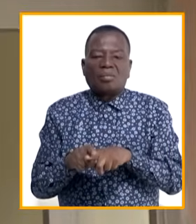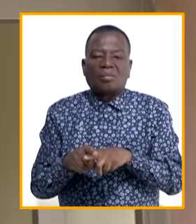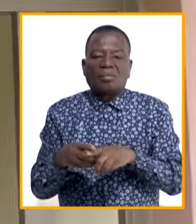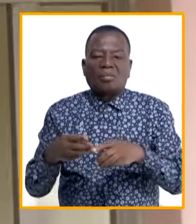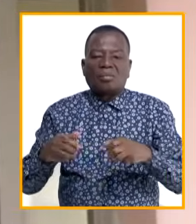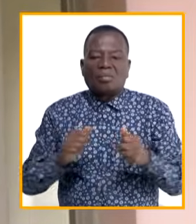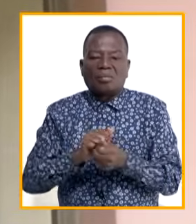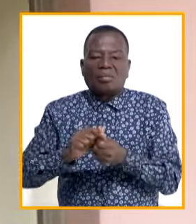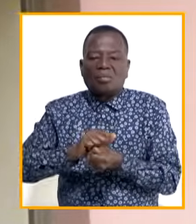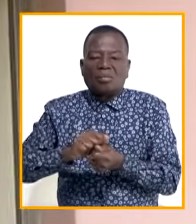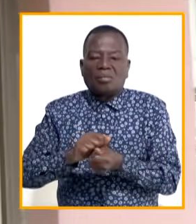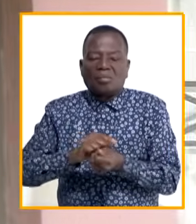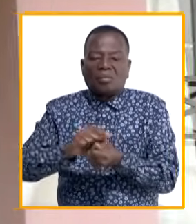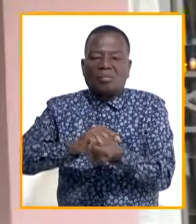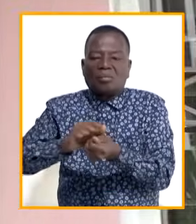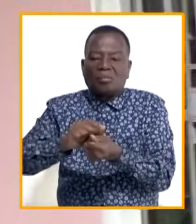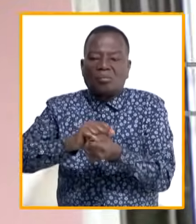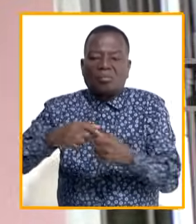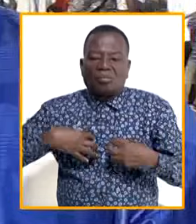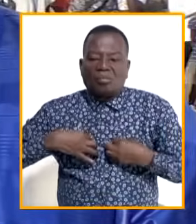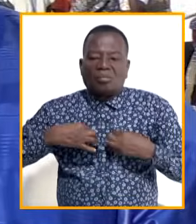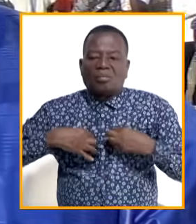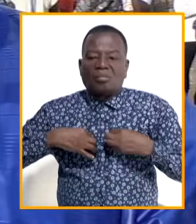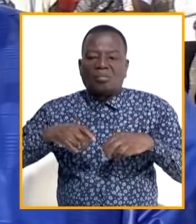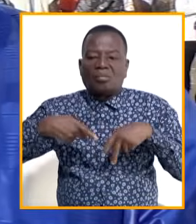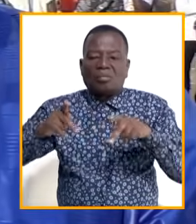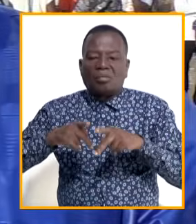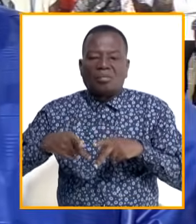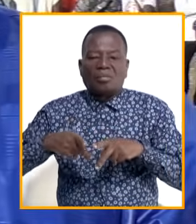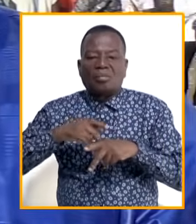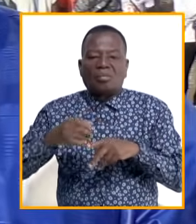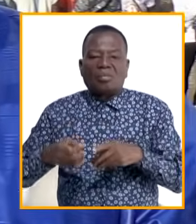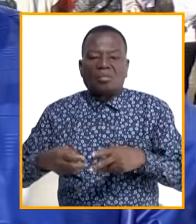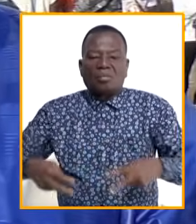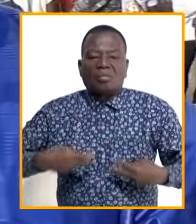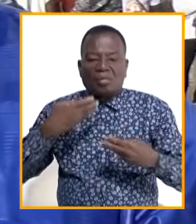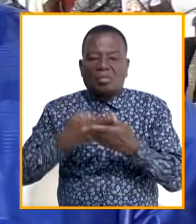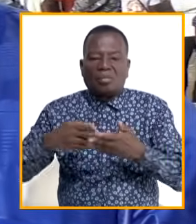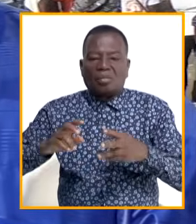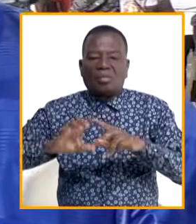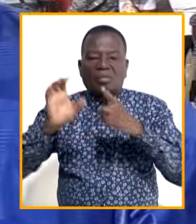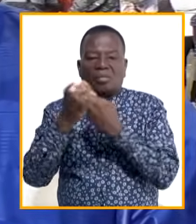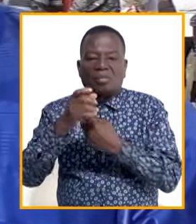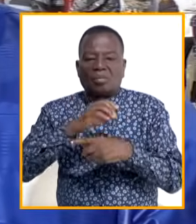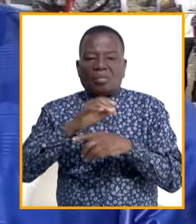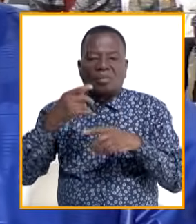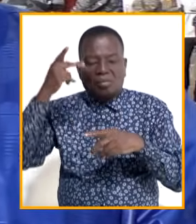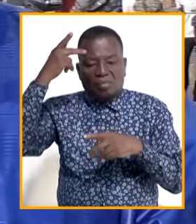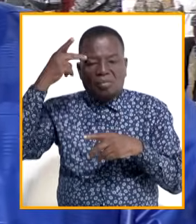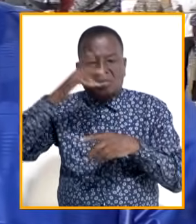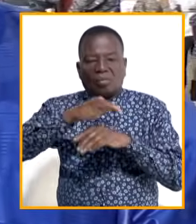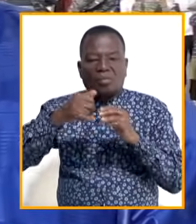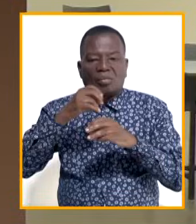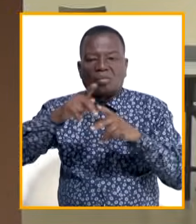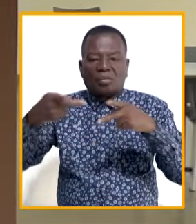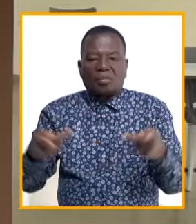bionderie, tous les équipements en somme qui peuvent permettre aux étudiants de vivre dans de bonnes conditions ont été visités. Je pense que tout